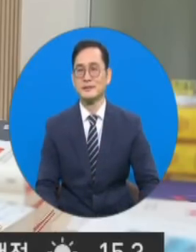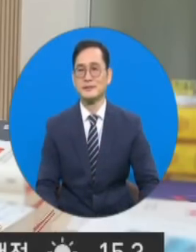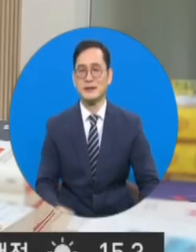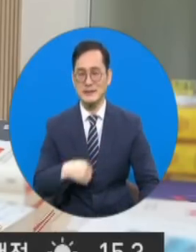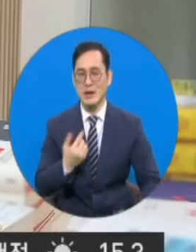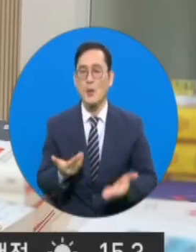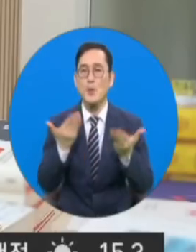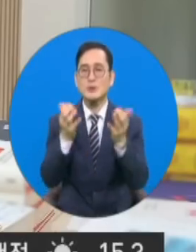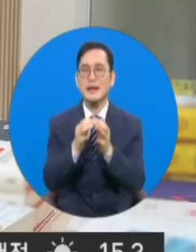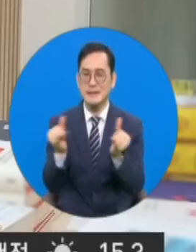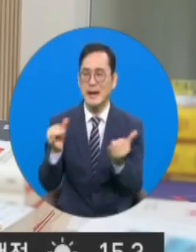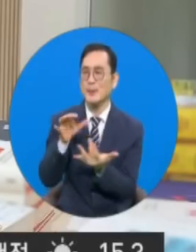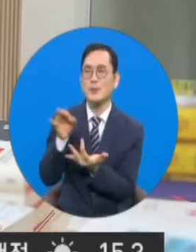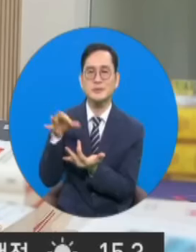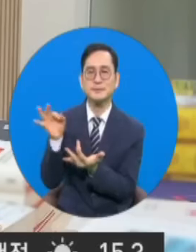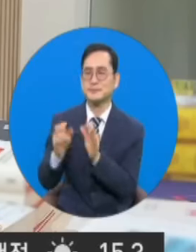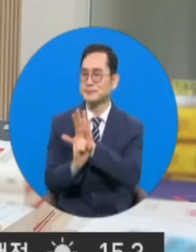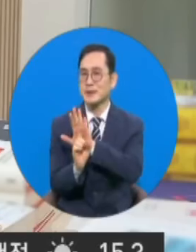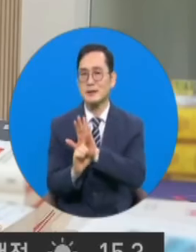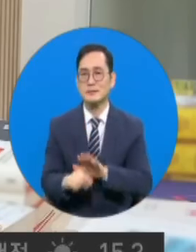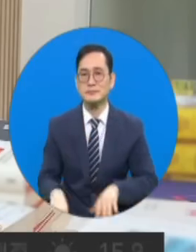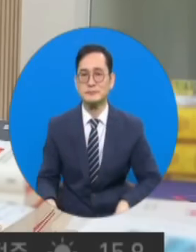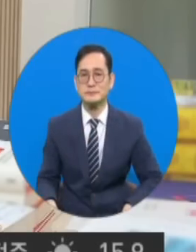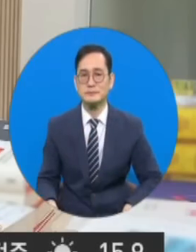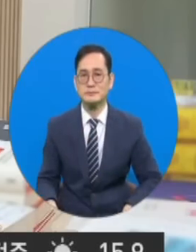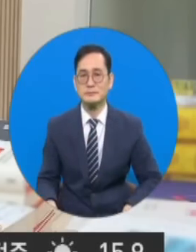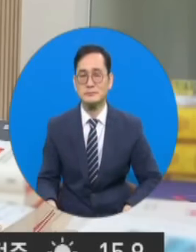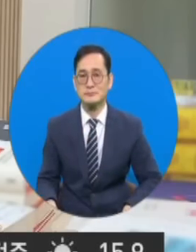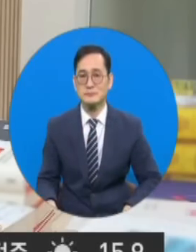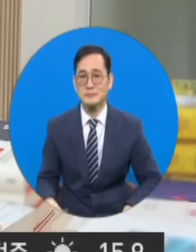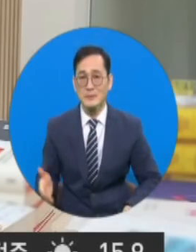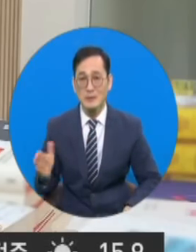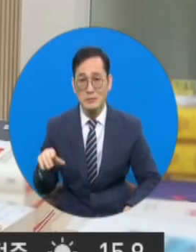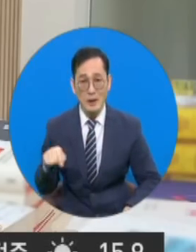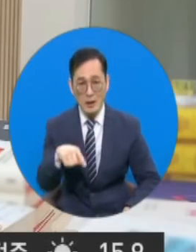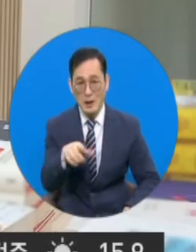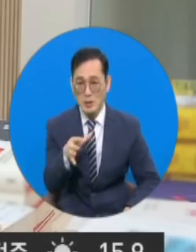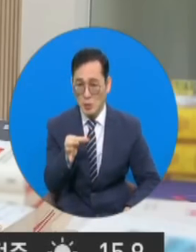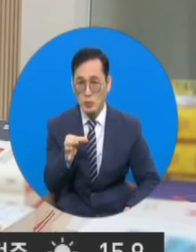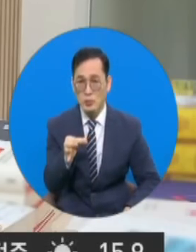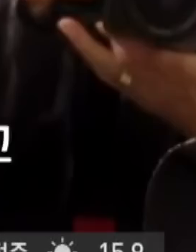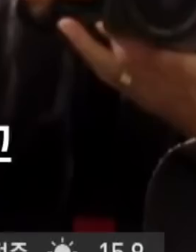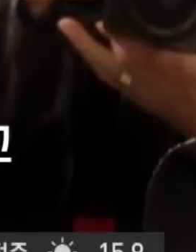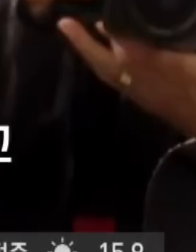자원봉사자를 모집했어요 그러자 열정 페이 논란이 이렇습니다